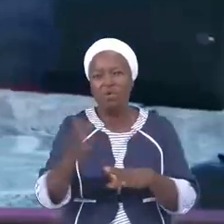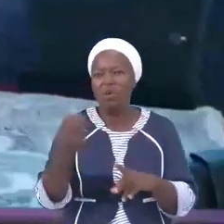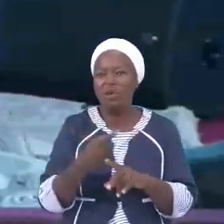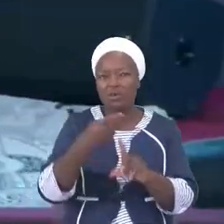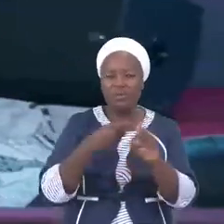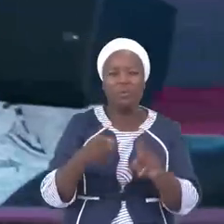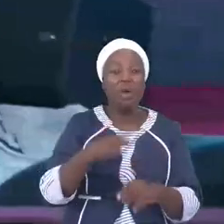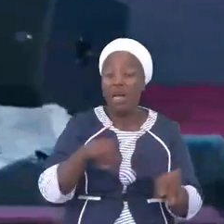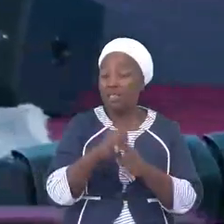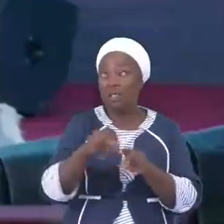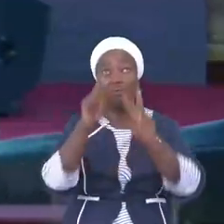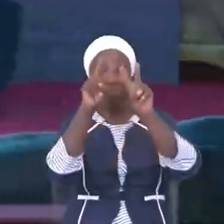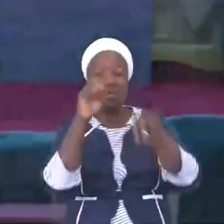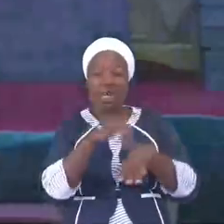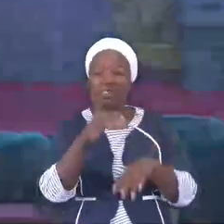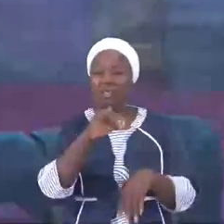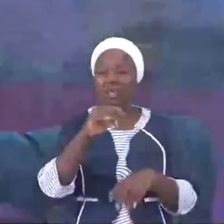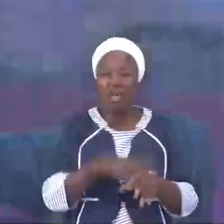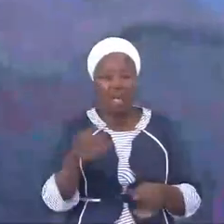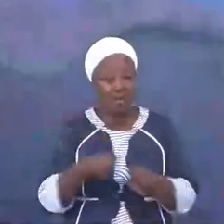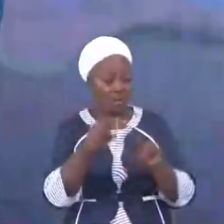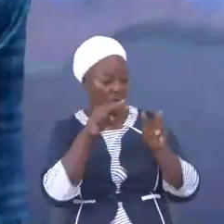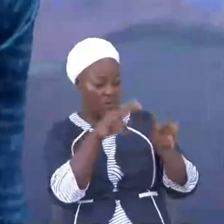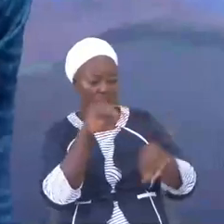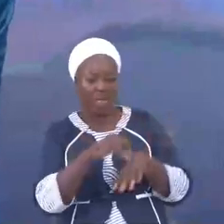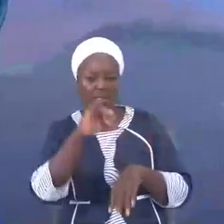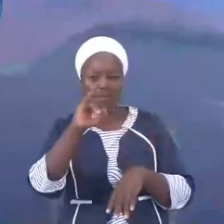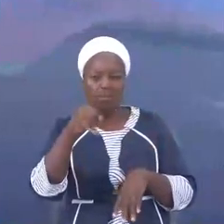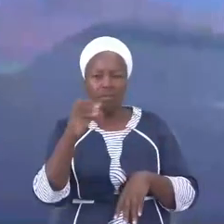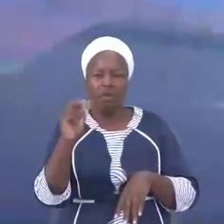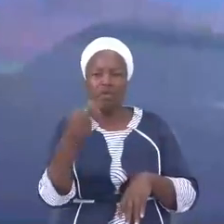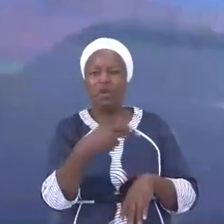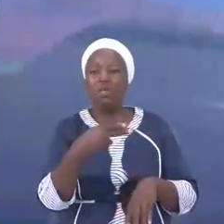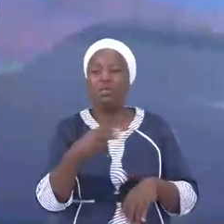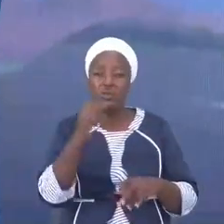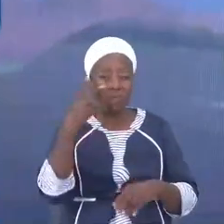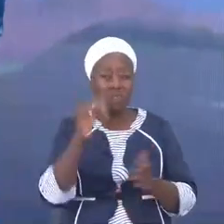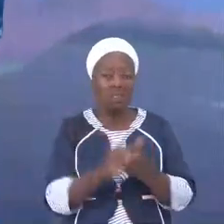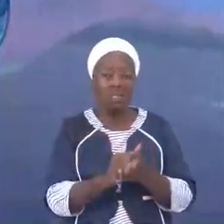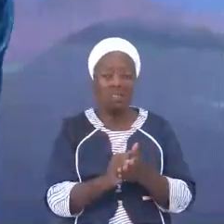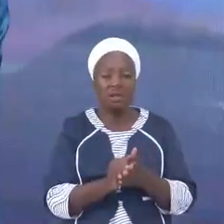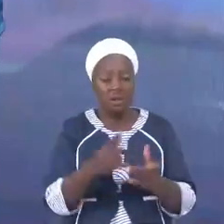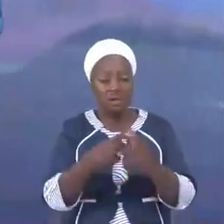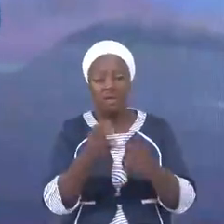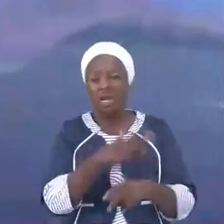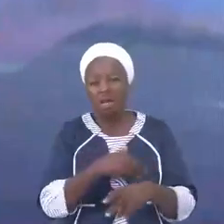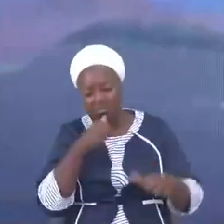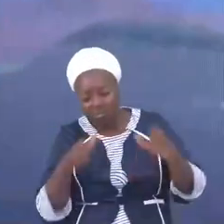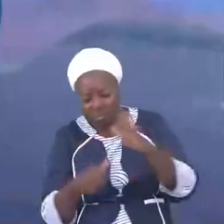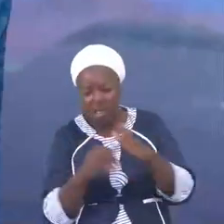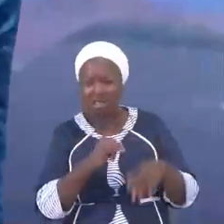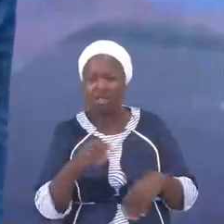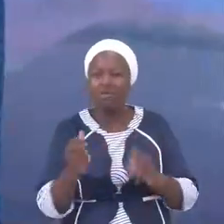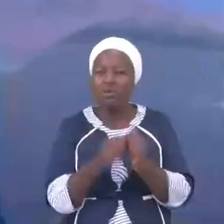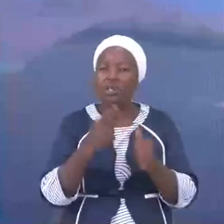Jonas, vous verrez que fuir et se cacher étaient les choses majeures de